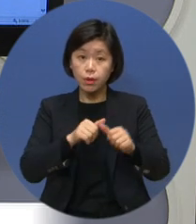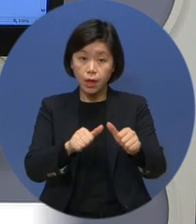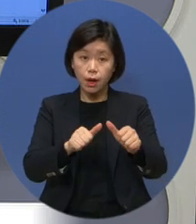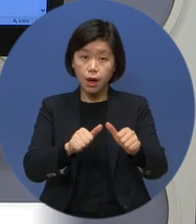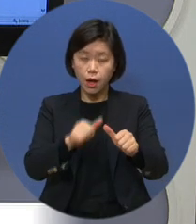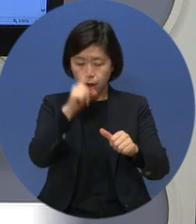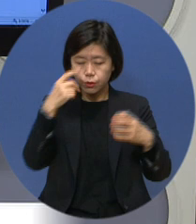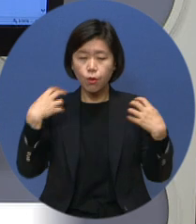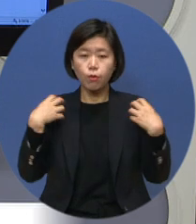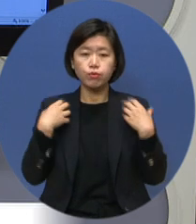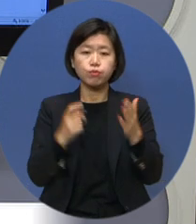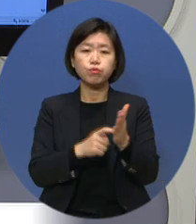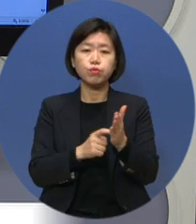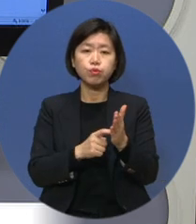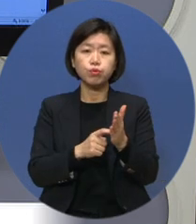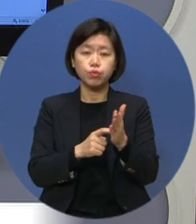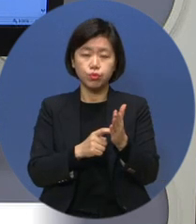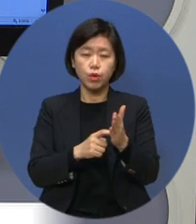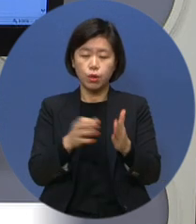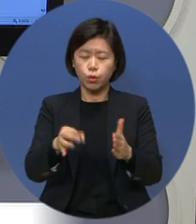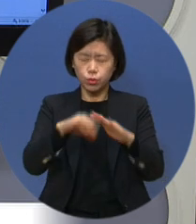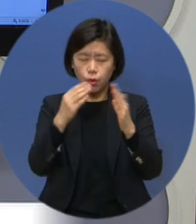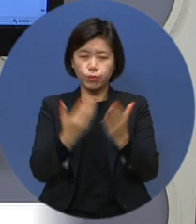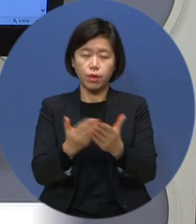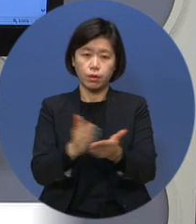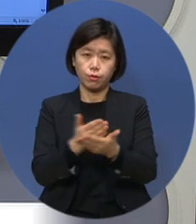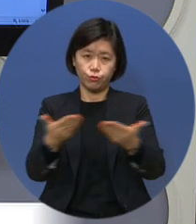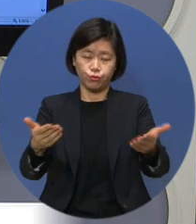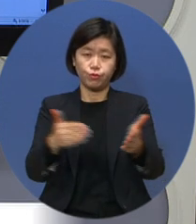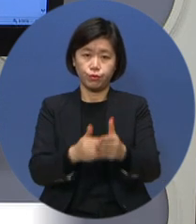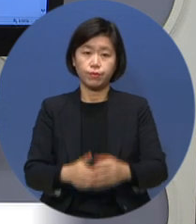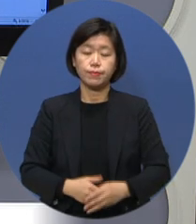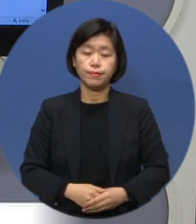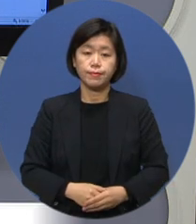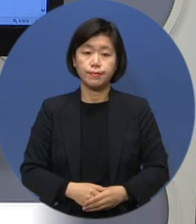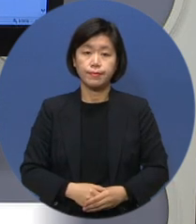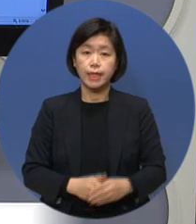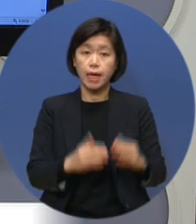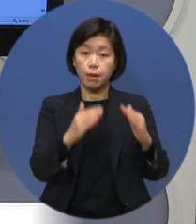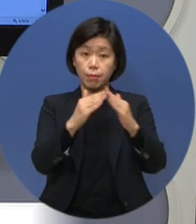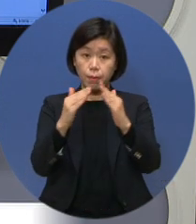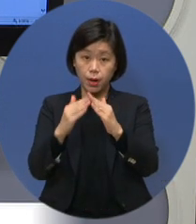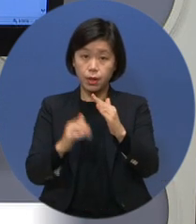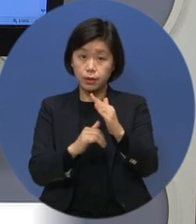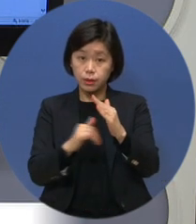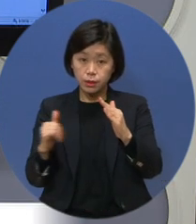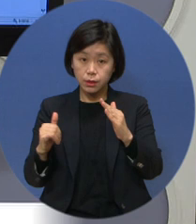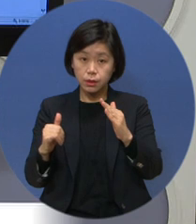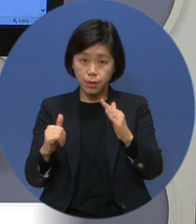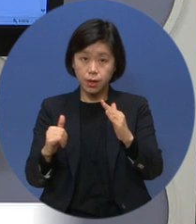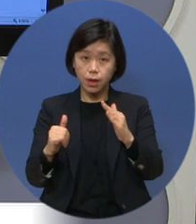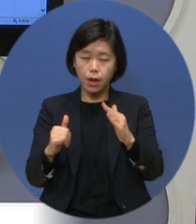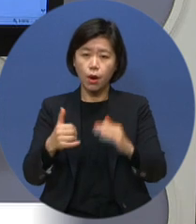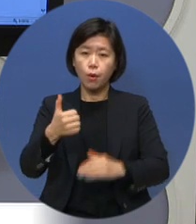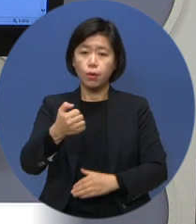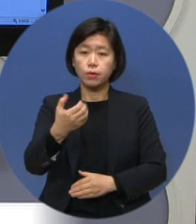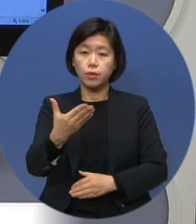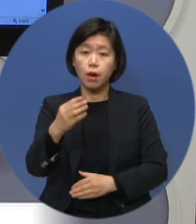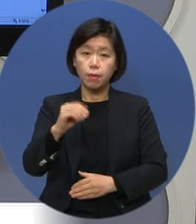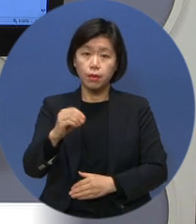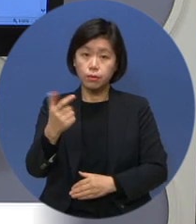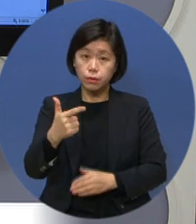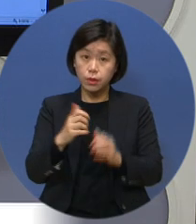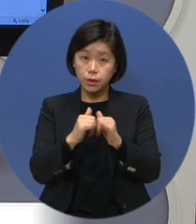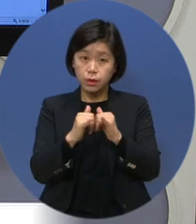지원금도 차등지급을 받는다 아까 고 의정부 긴급 재난 지원금과 함께 54만 6천여 명에게